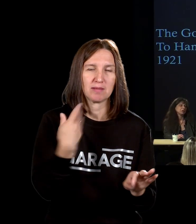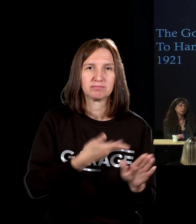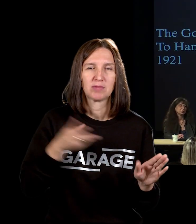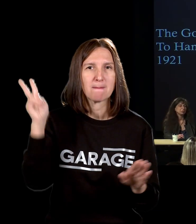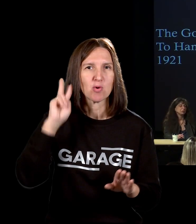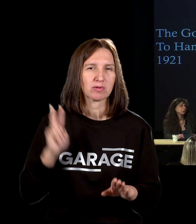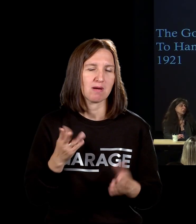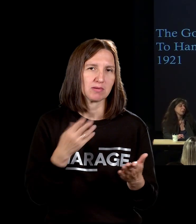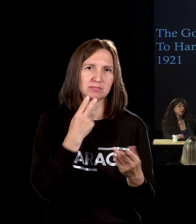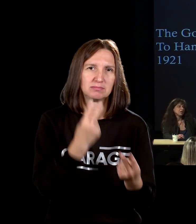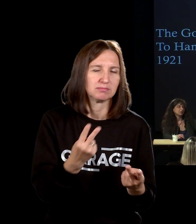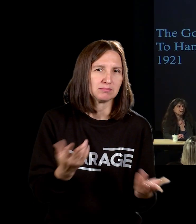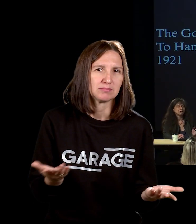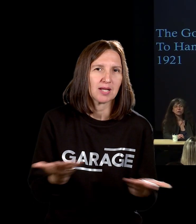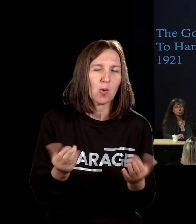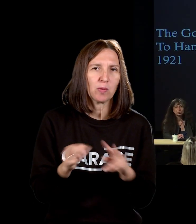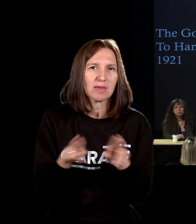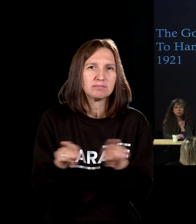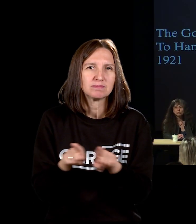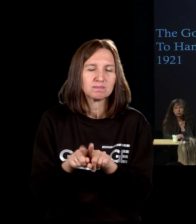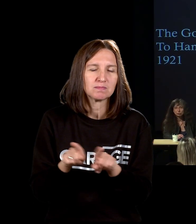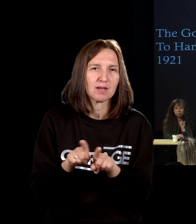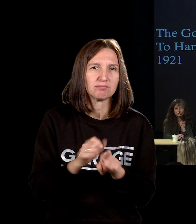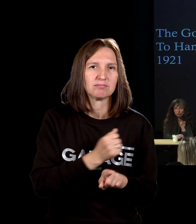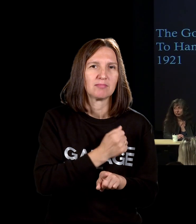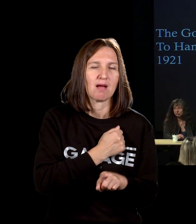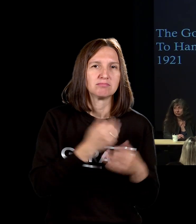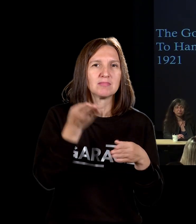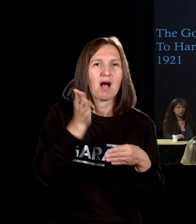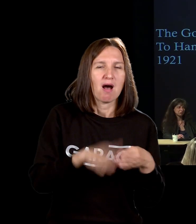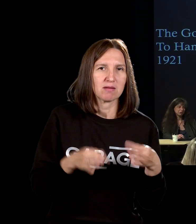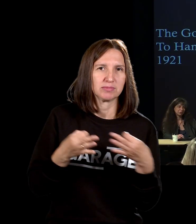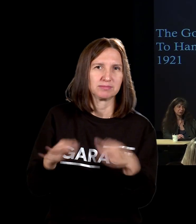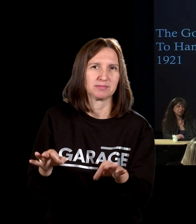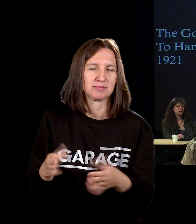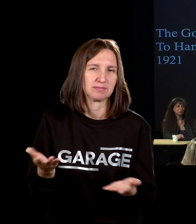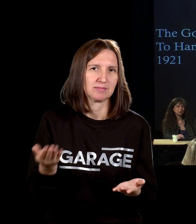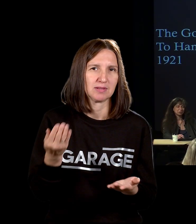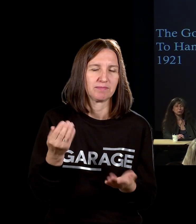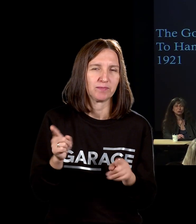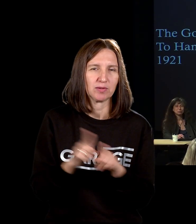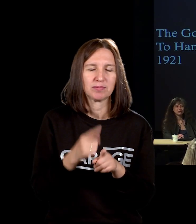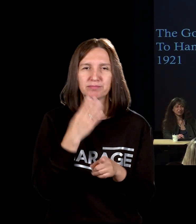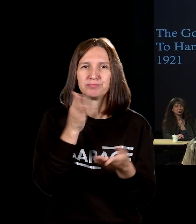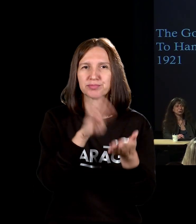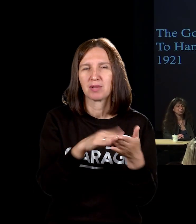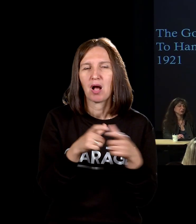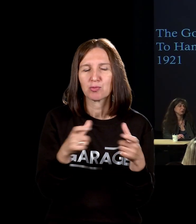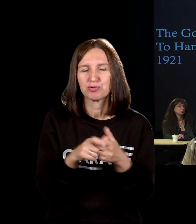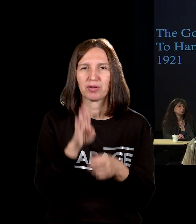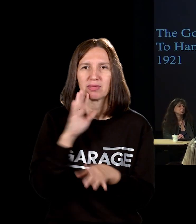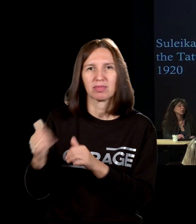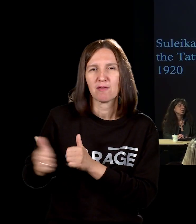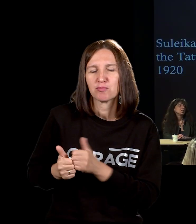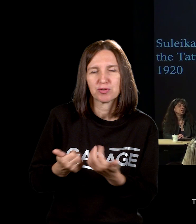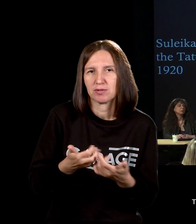я не знаю, там, с каким-то, видимо, аналогом дембельского альбома, который мог существовать в то время, да, там, с открытками, с ракушками, с девушками, там, с